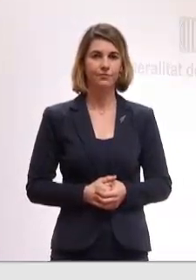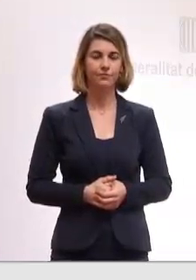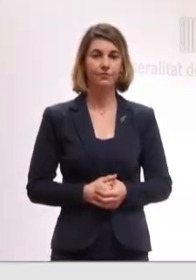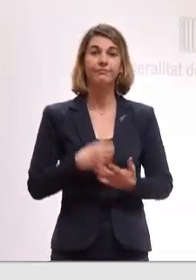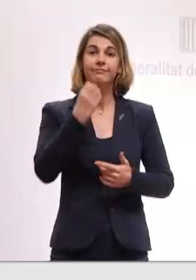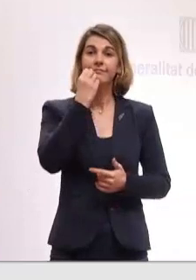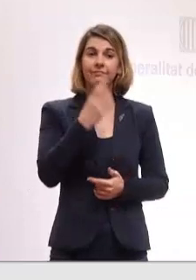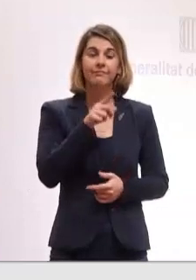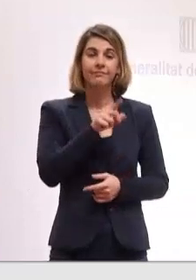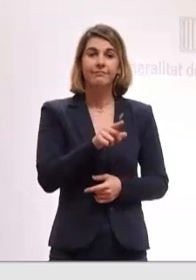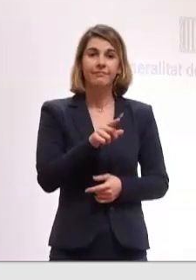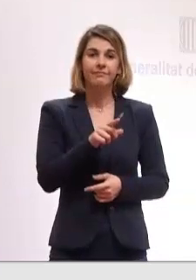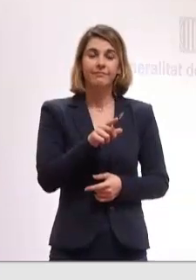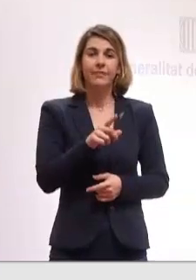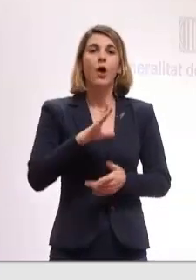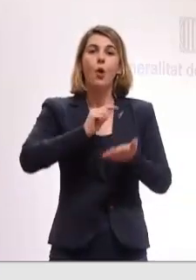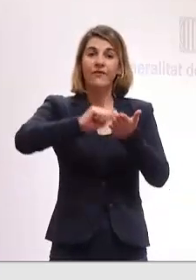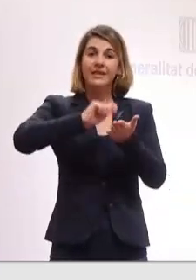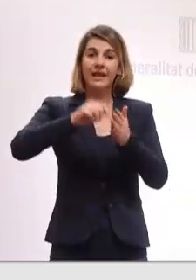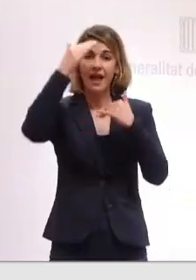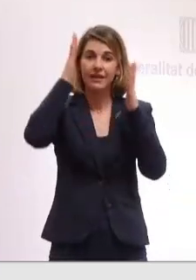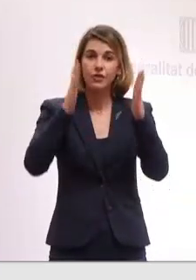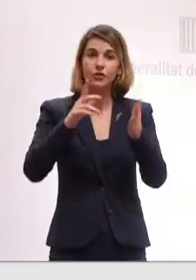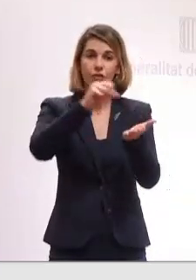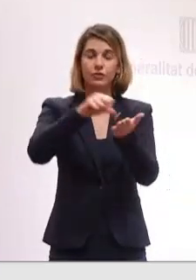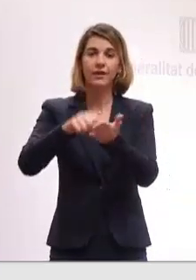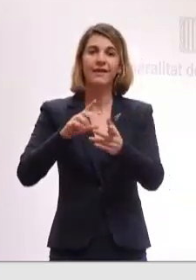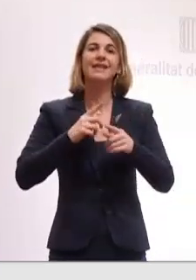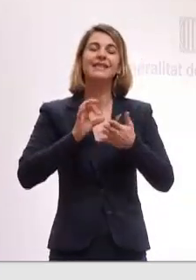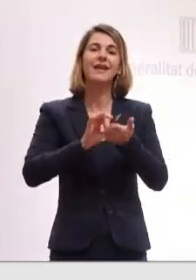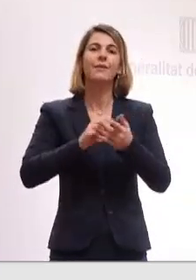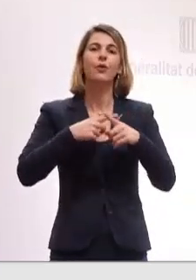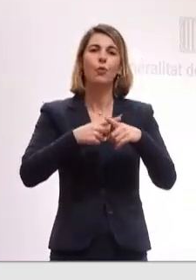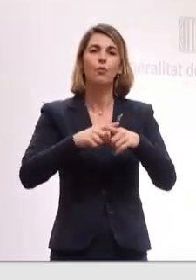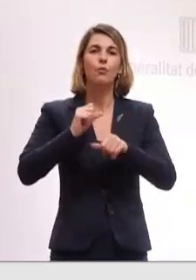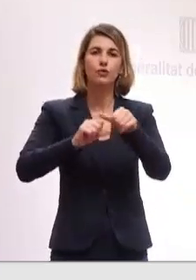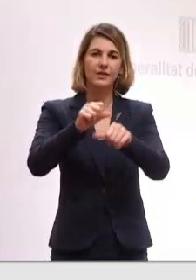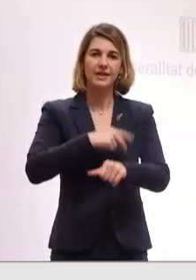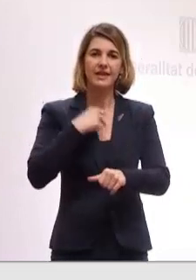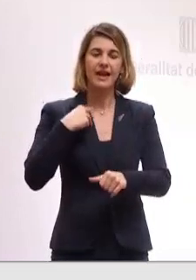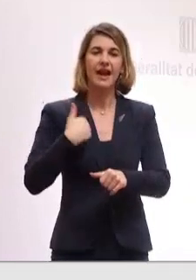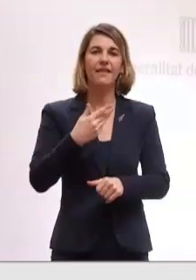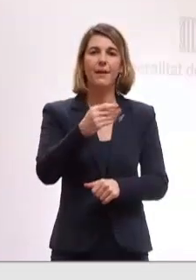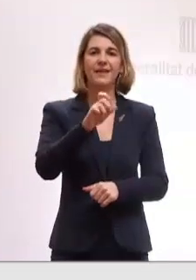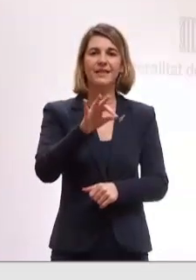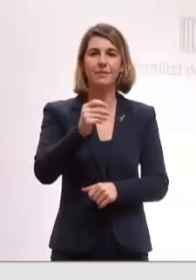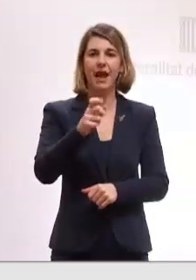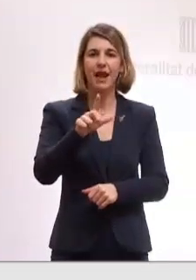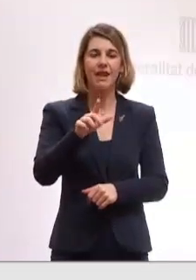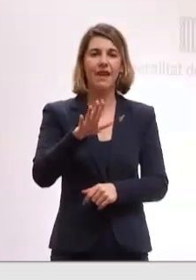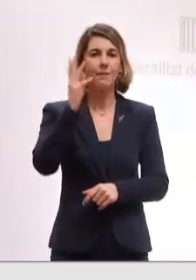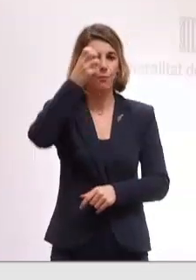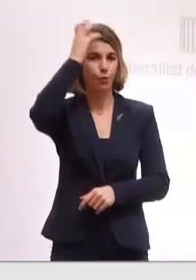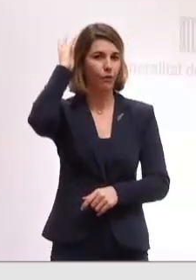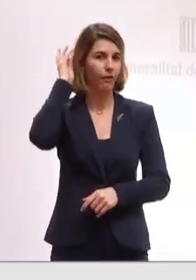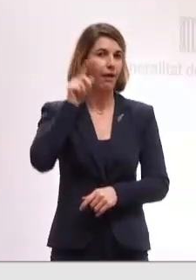D. A l'Oficina d'Atenció Ciutadana del Servei Comú Processal General del Partit Judicial de la Bisbal d'Empordà. De nou, en el